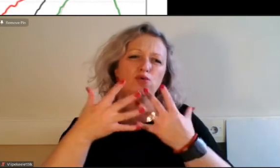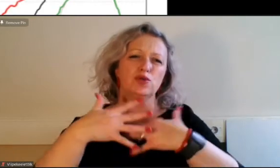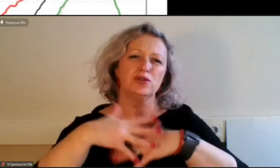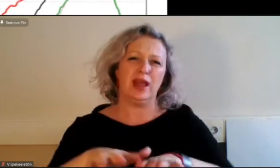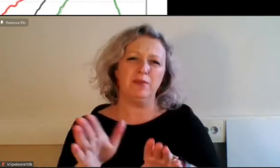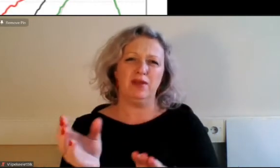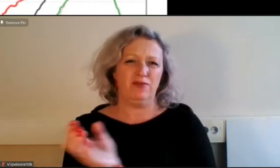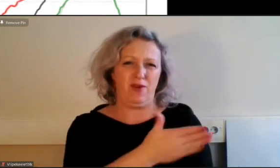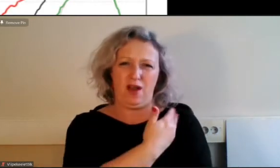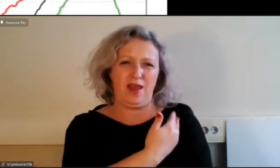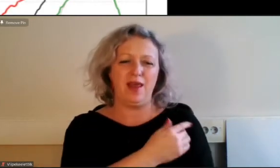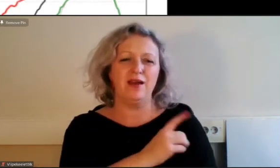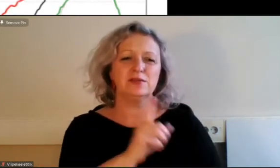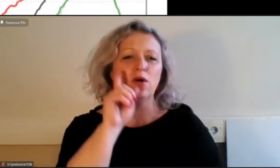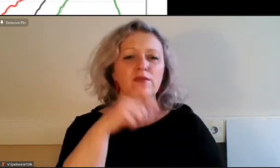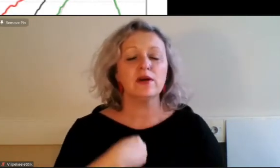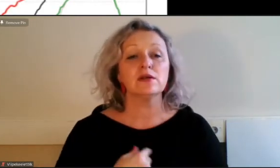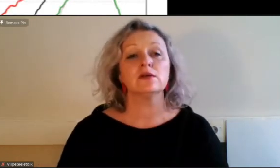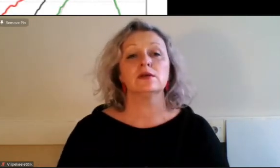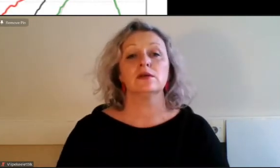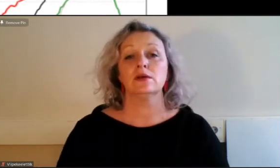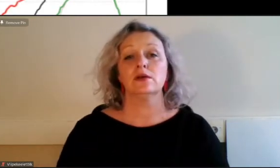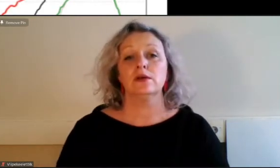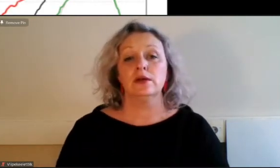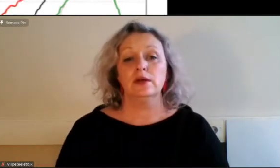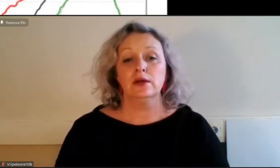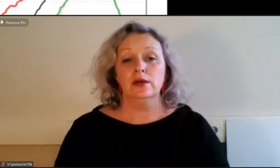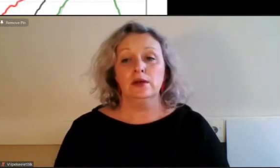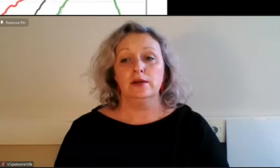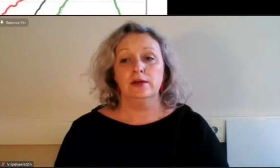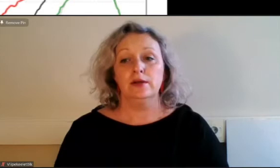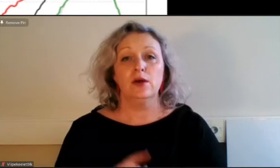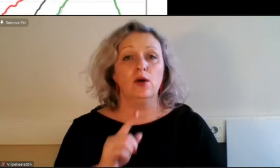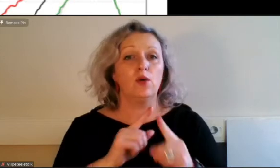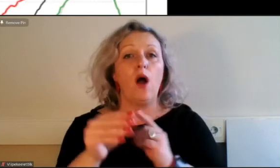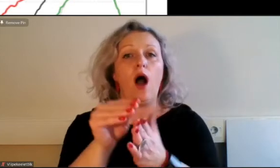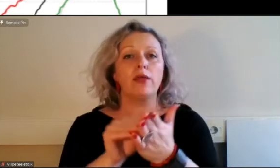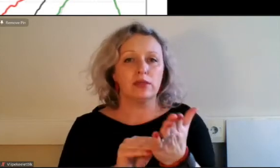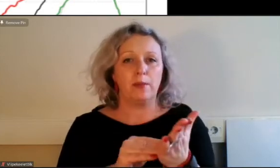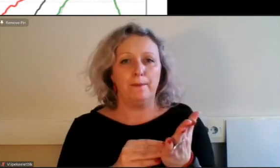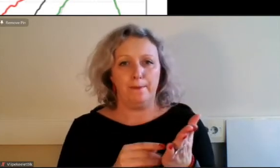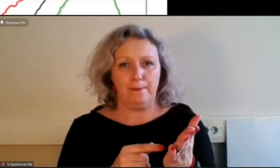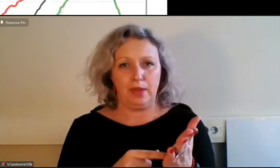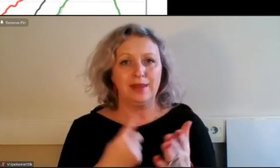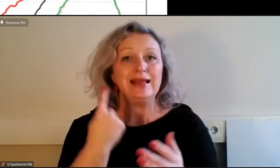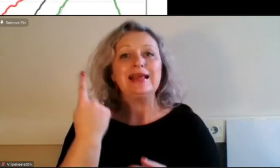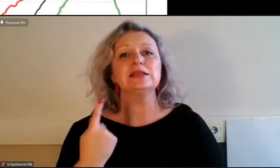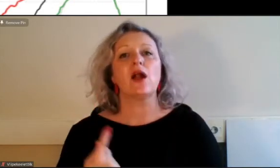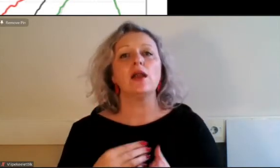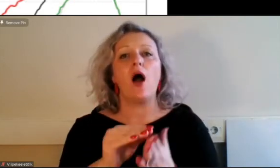põdenud, kes on vaktsineeritud ja kes ikka veel saavad teise nakkuse. Neid inimesi on Eestis praegu